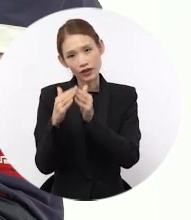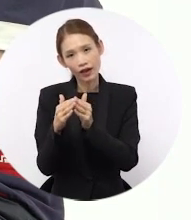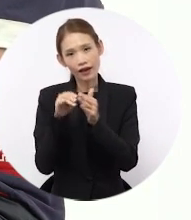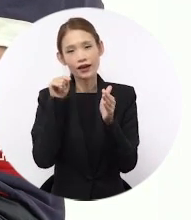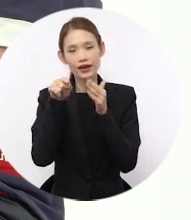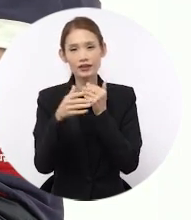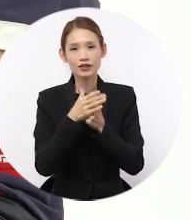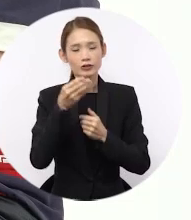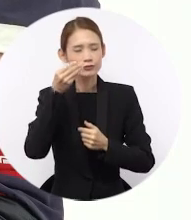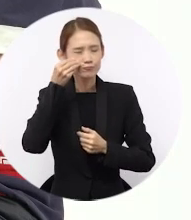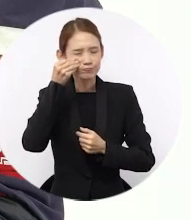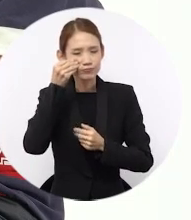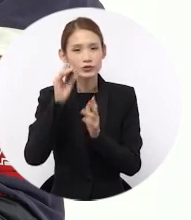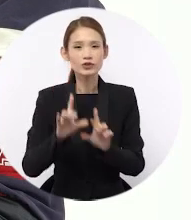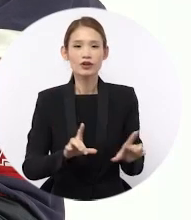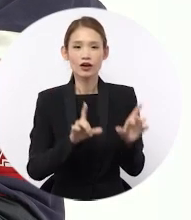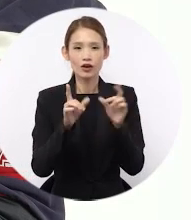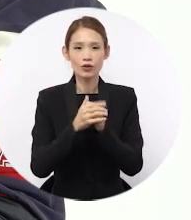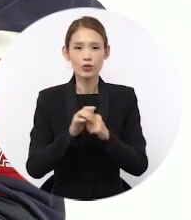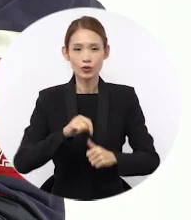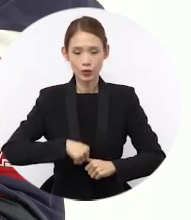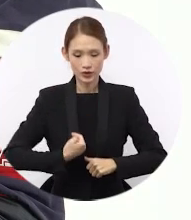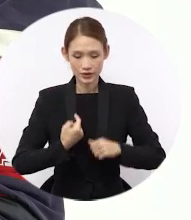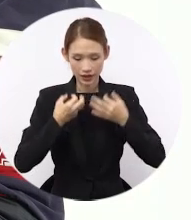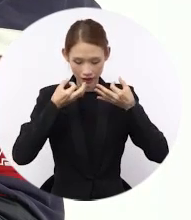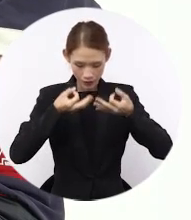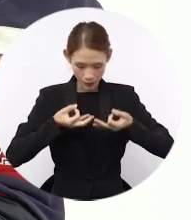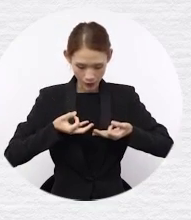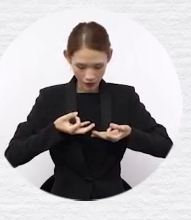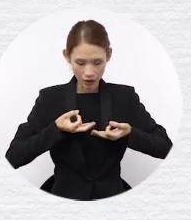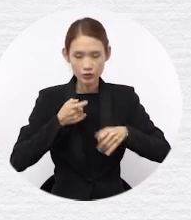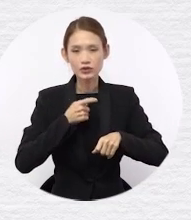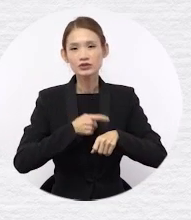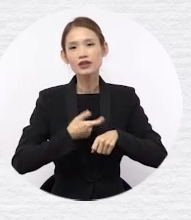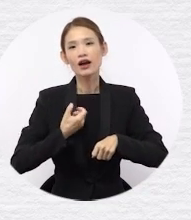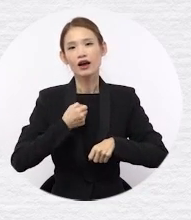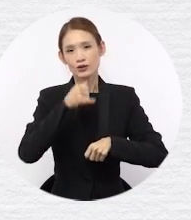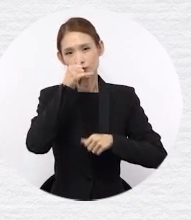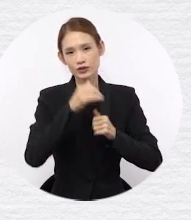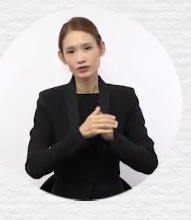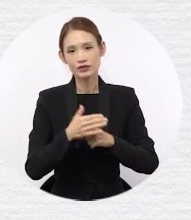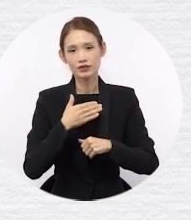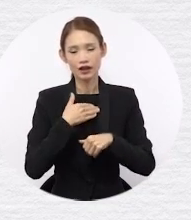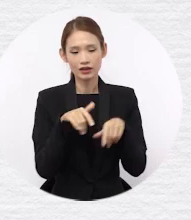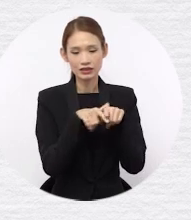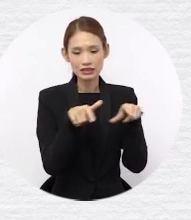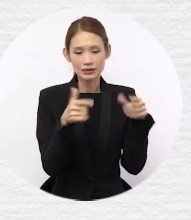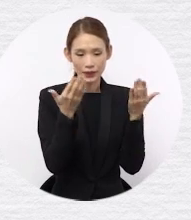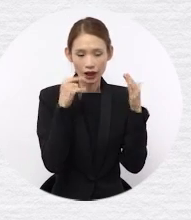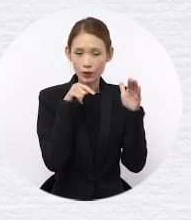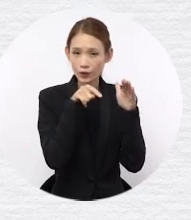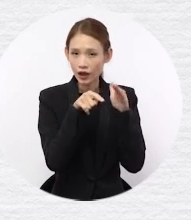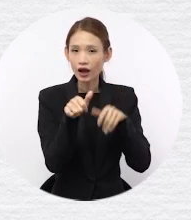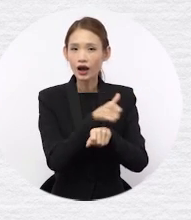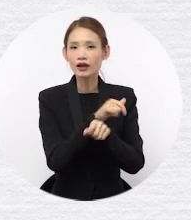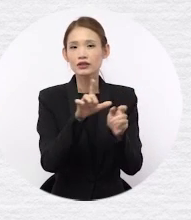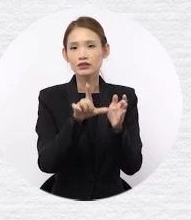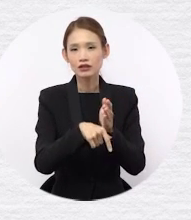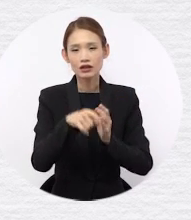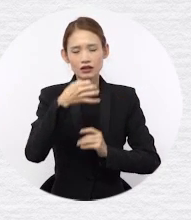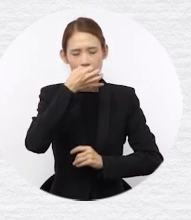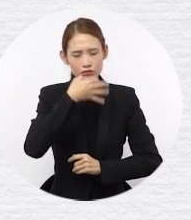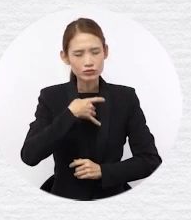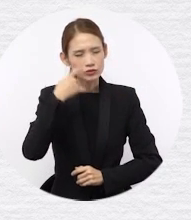하고 혼자서 돌아보는 시간을 가졌는데 내가 왜 이렇게 일반 학교를 지내면서 힘들게